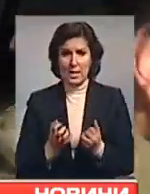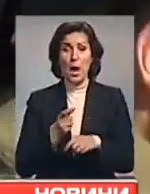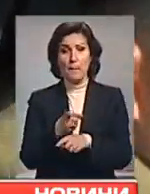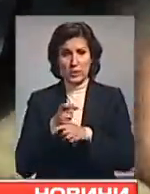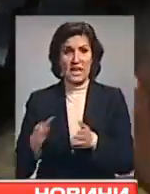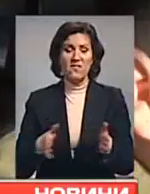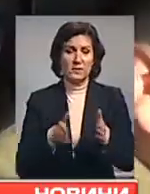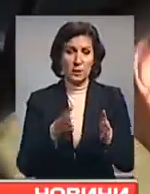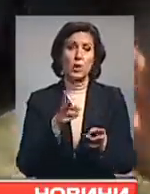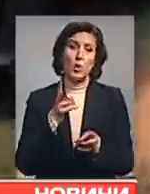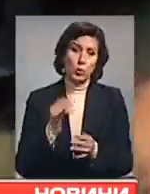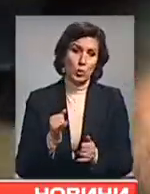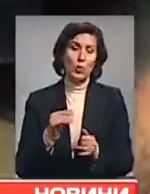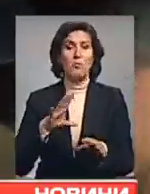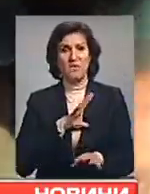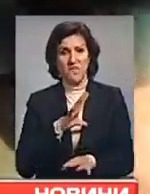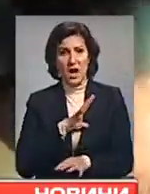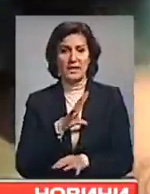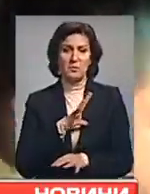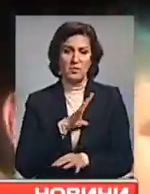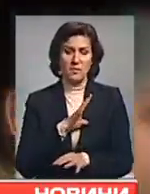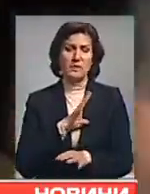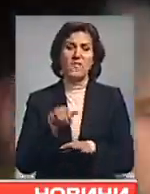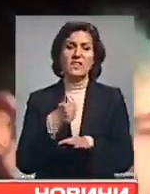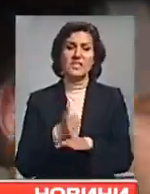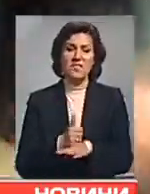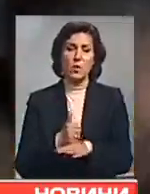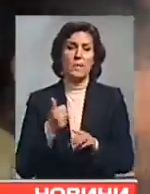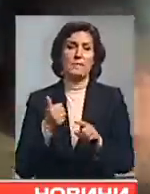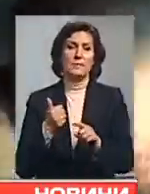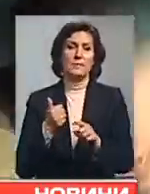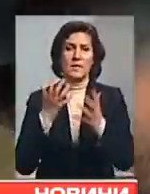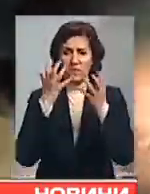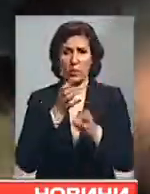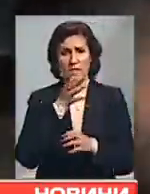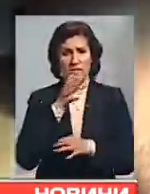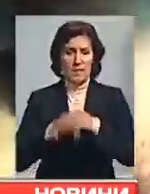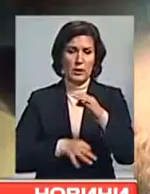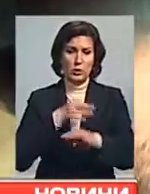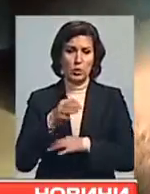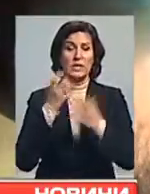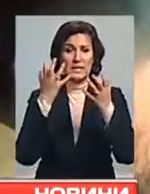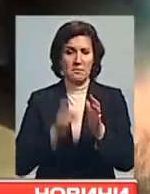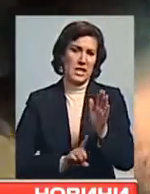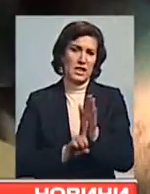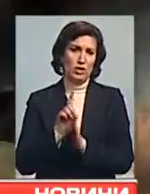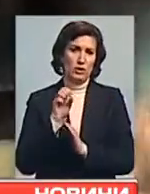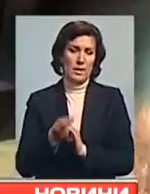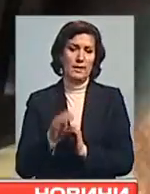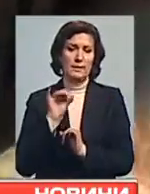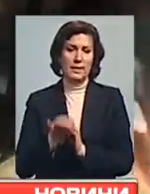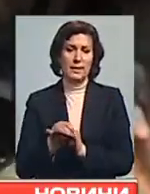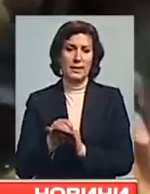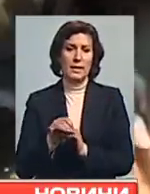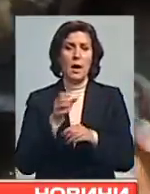дорога? Ну, буває. Буває, ну, в основному в темне час суток. Коли темніє, починає і